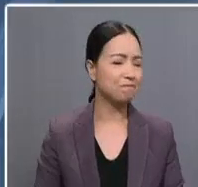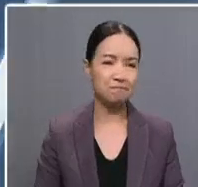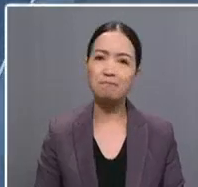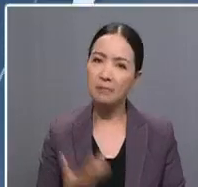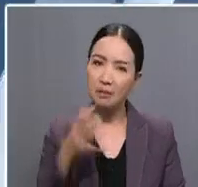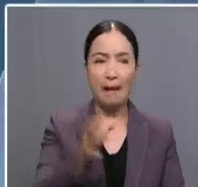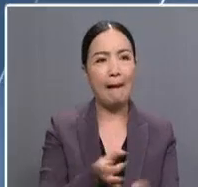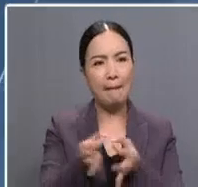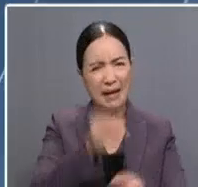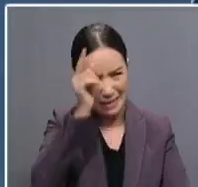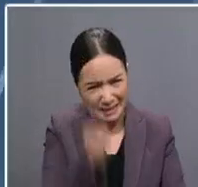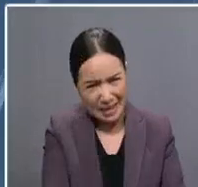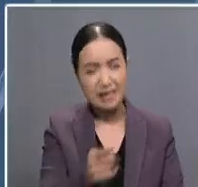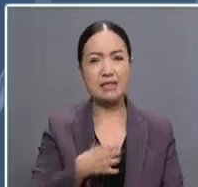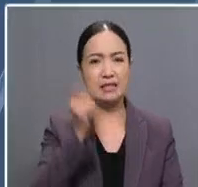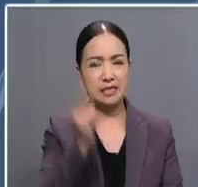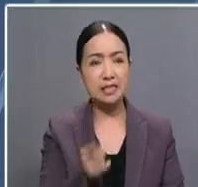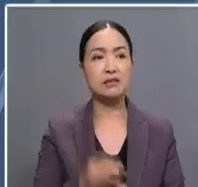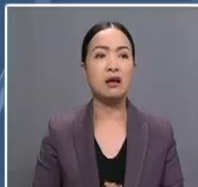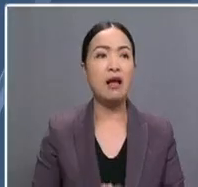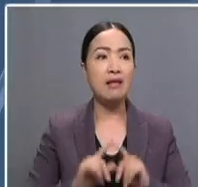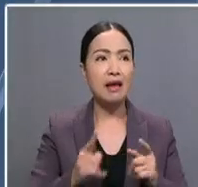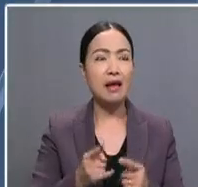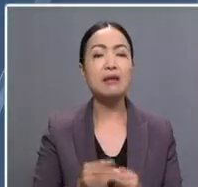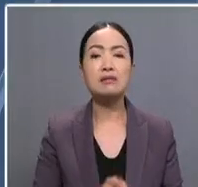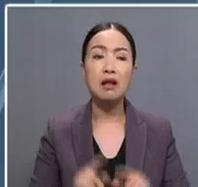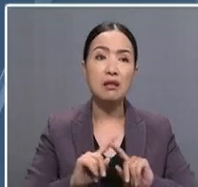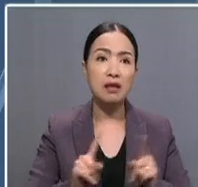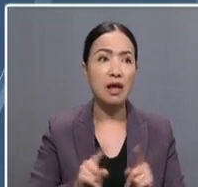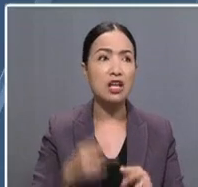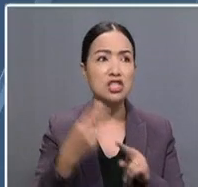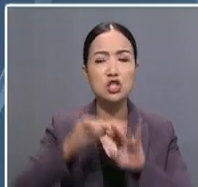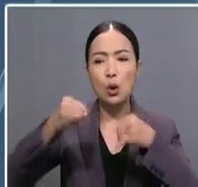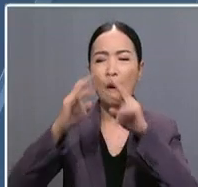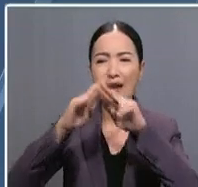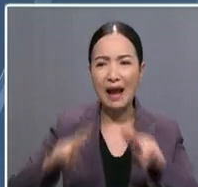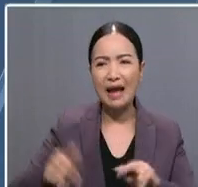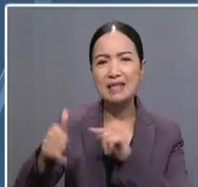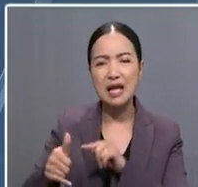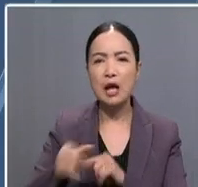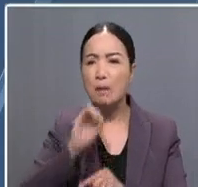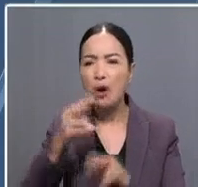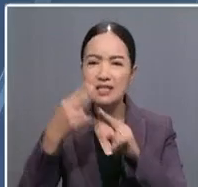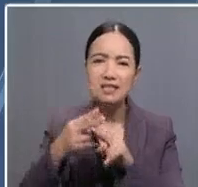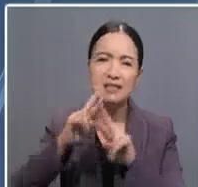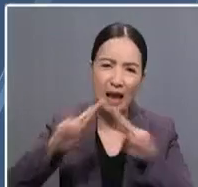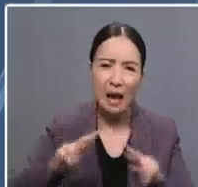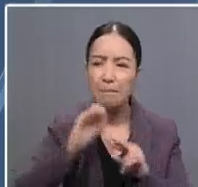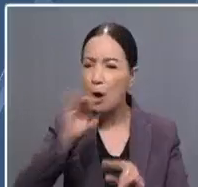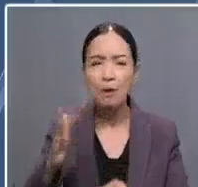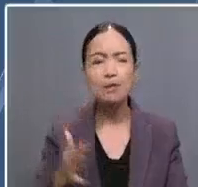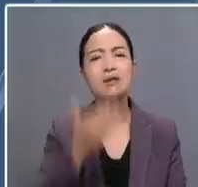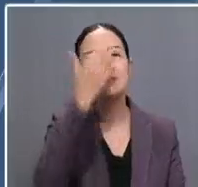าจริงๆเรื่องนี้เป็นเรื่องจริงแต่ว่าที่ไม่เปิดเผยชื่อเจ้าของร้านหรือว่าอะไรต่างๆเนี่ยนะครับเพ